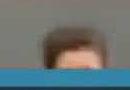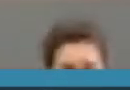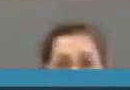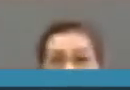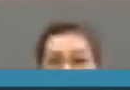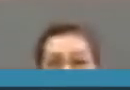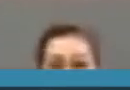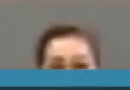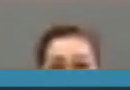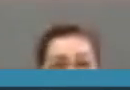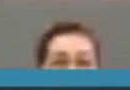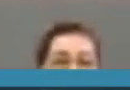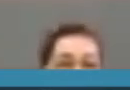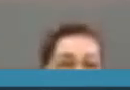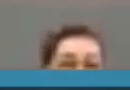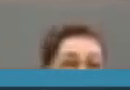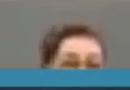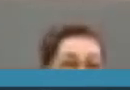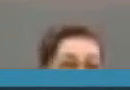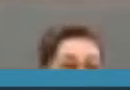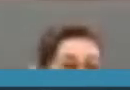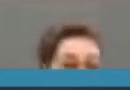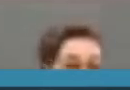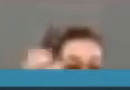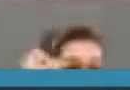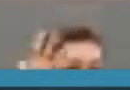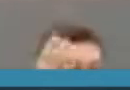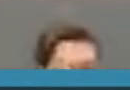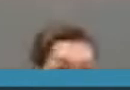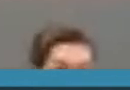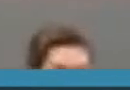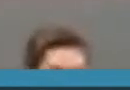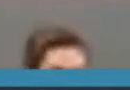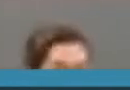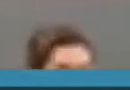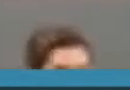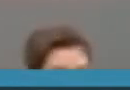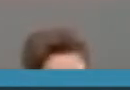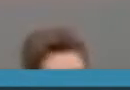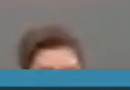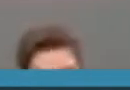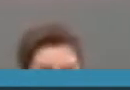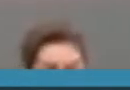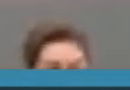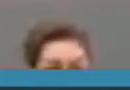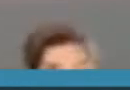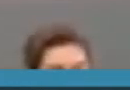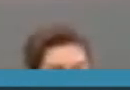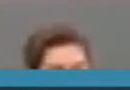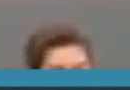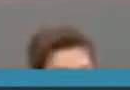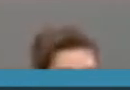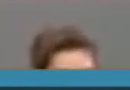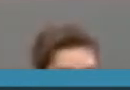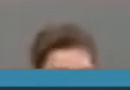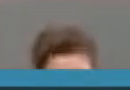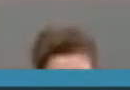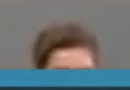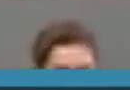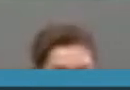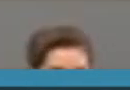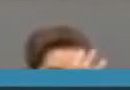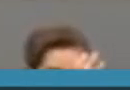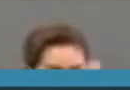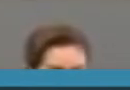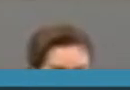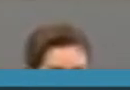อเนื่องหลายวันทำให้ชั้นดินบนภูเขาอุ้มน้ำไว้มากและเกิดน้ำป่าไหลหลากในบางพื้นที่แล้วอาจส่งผลให้เกิดดิน